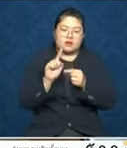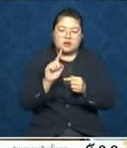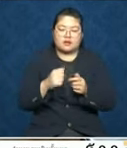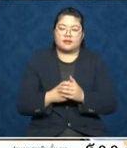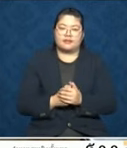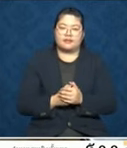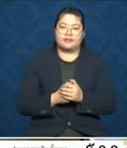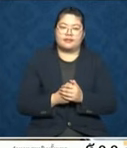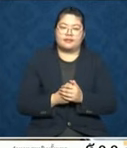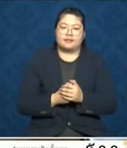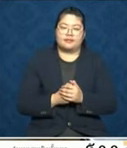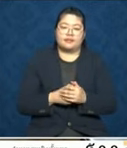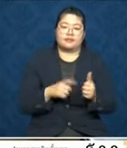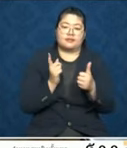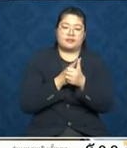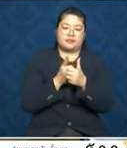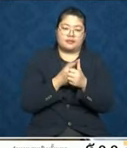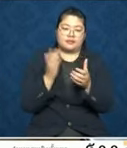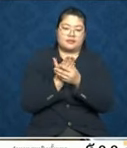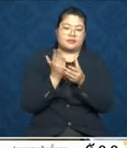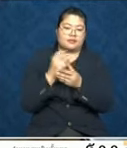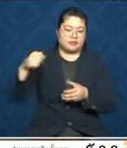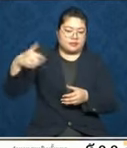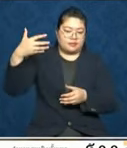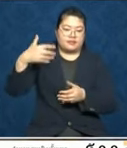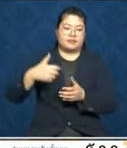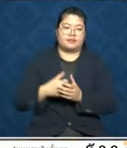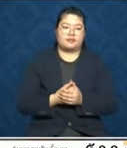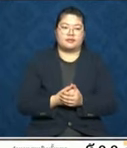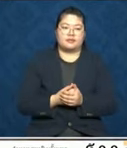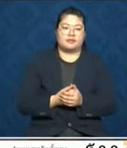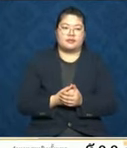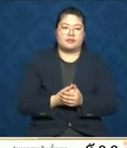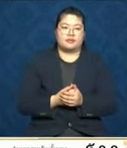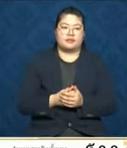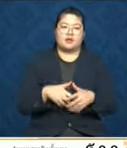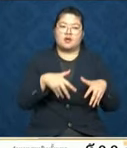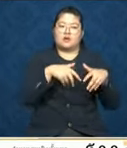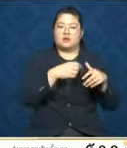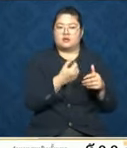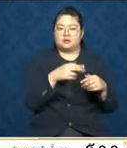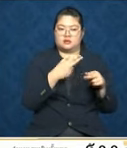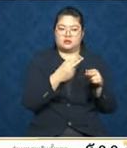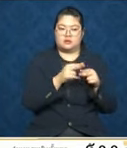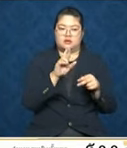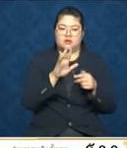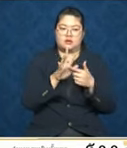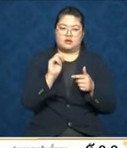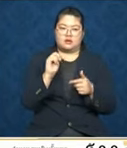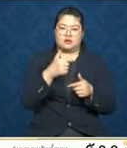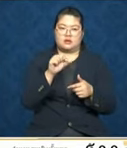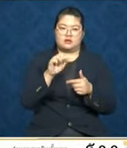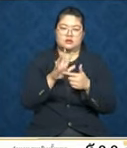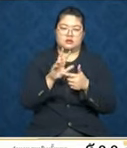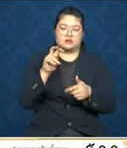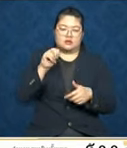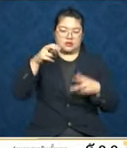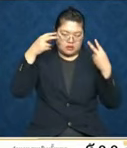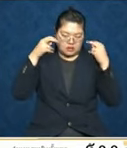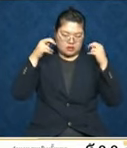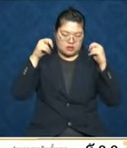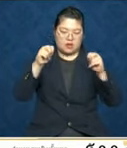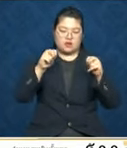านประเด็นที่1ขอสไลด์ด้วยค่ะดิฉันได้รับเรื่องร้องเรียนจากนายรังสรรค์ตั้งวานิชกพงศ์นายกองค์การบริห